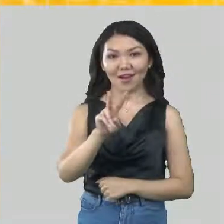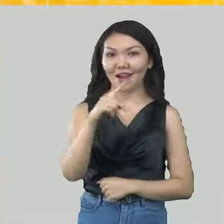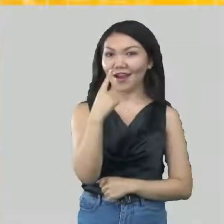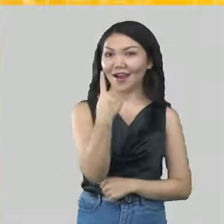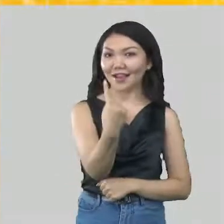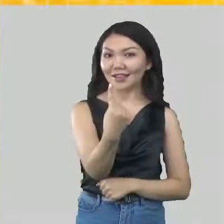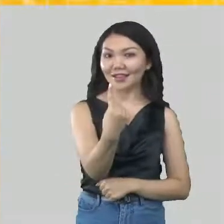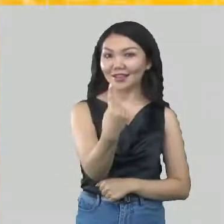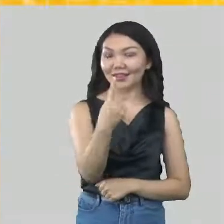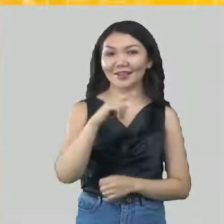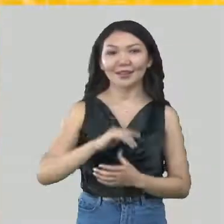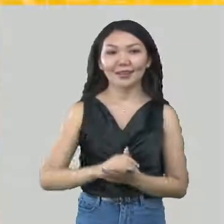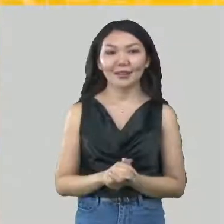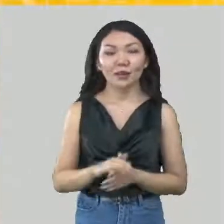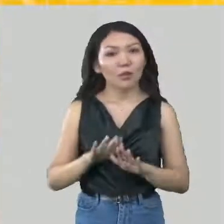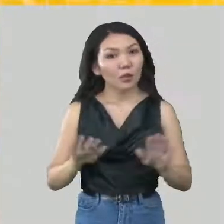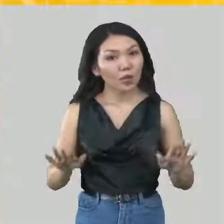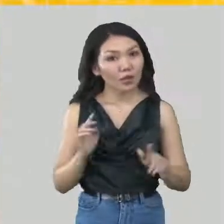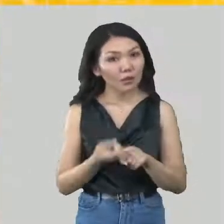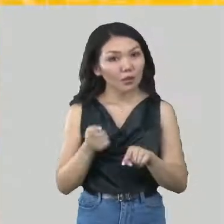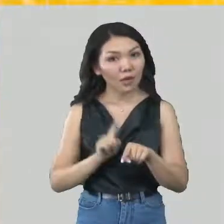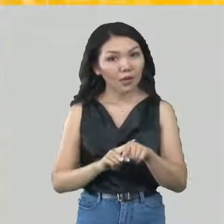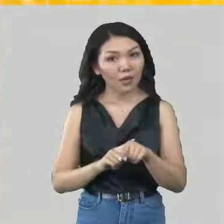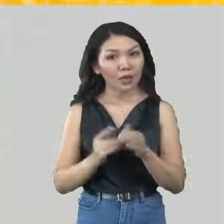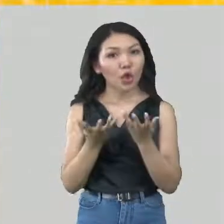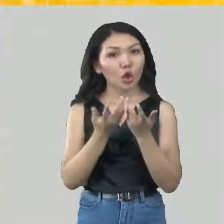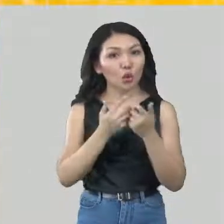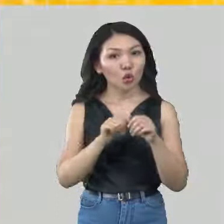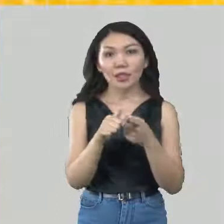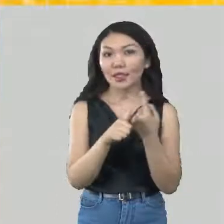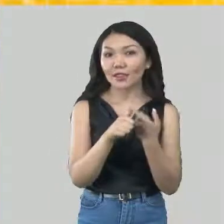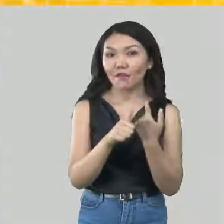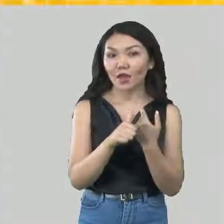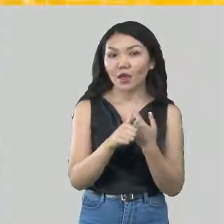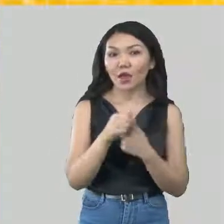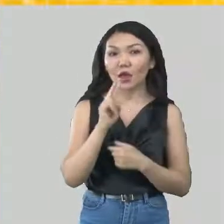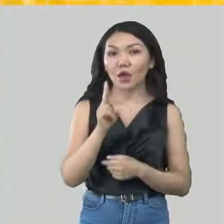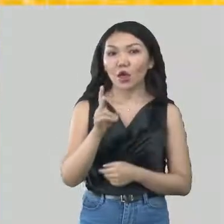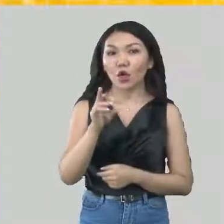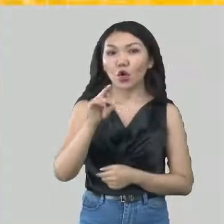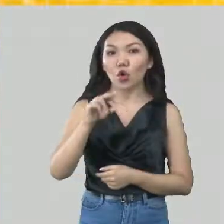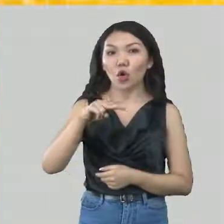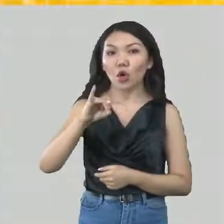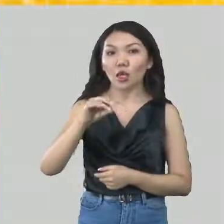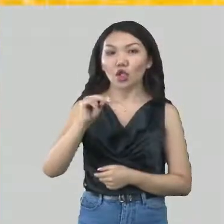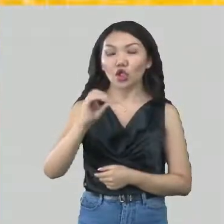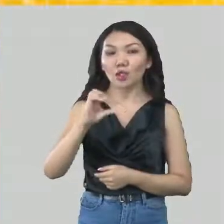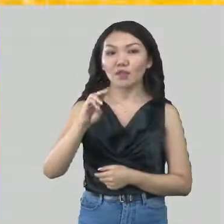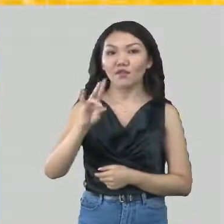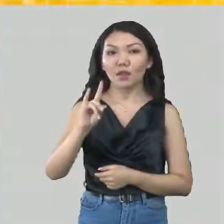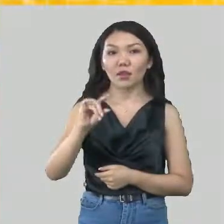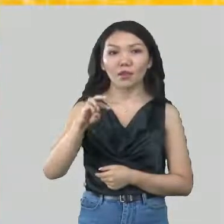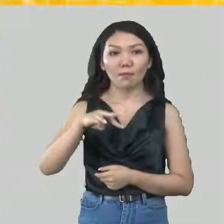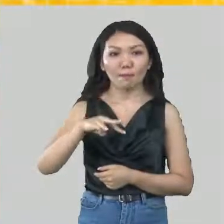10, 9, 8, 7, 6, 5, 4, 3, 2, 1. Ребята, этот счет называется количественным.